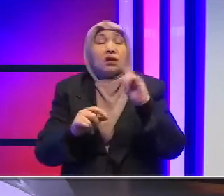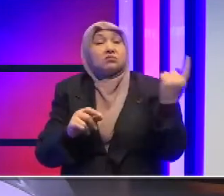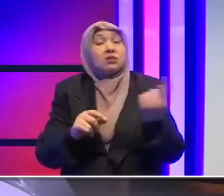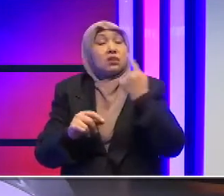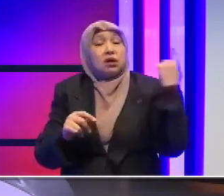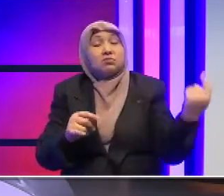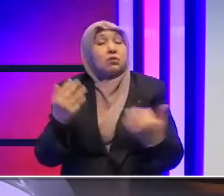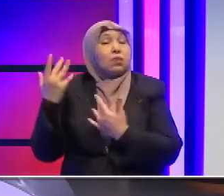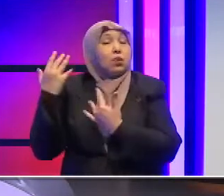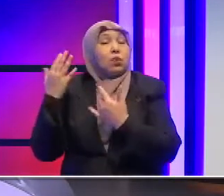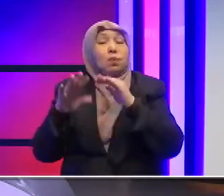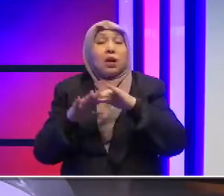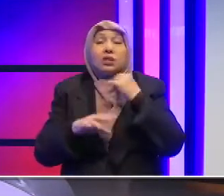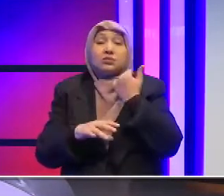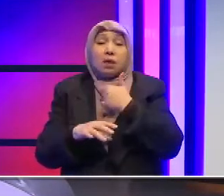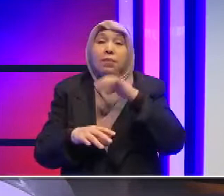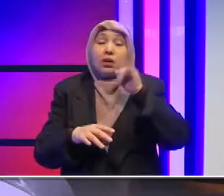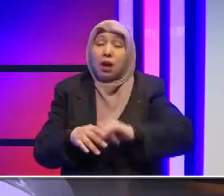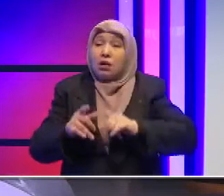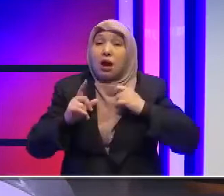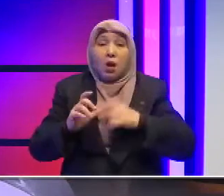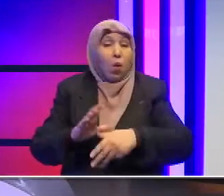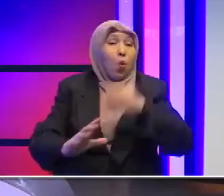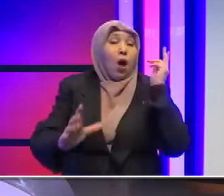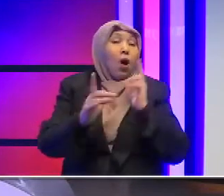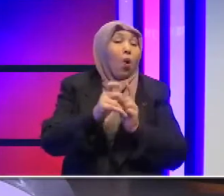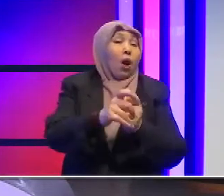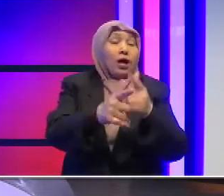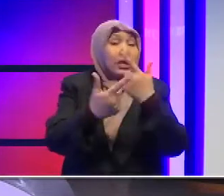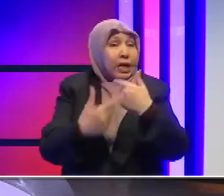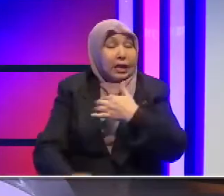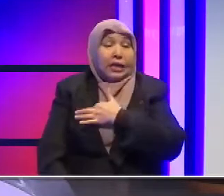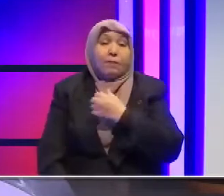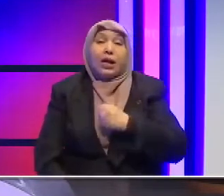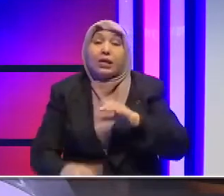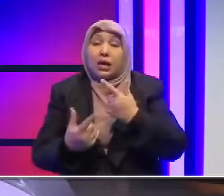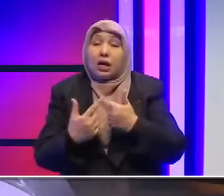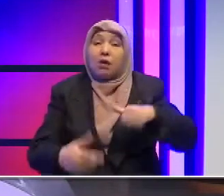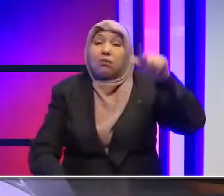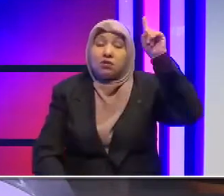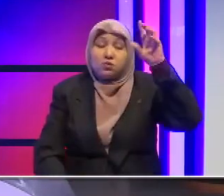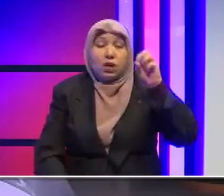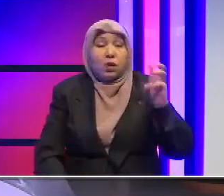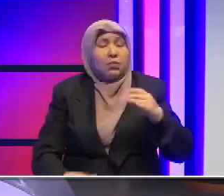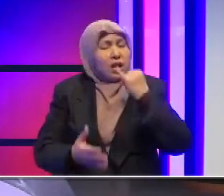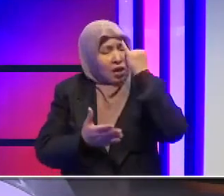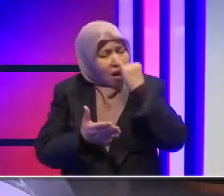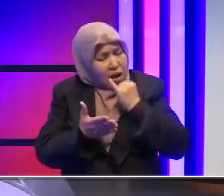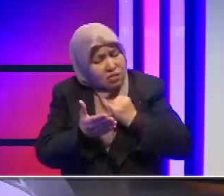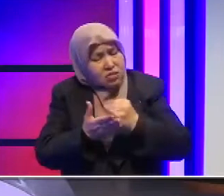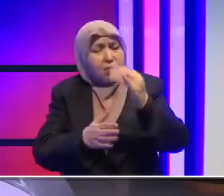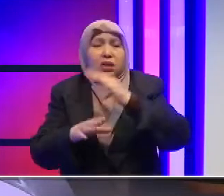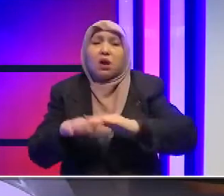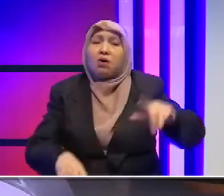sesiapa yang cuba untuk lari daripada keimanan kepada Allah Subhanahu Wa Taala, keikhlasan kepada Allah Subhanahu Wa